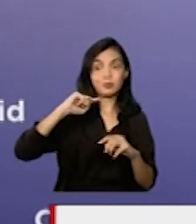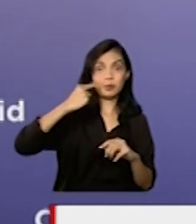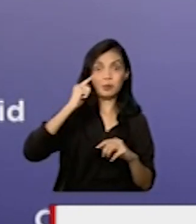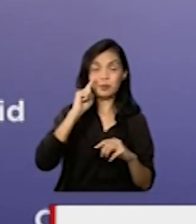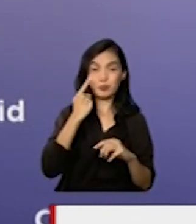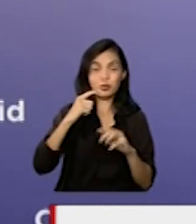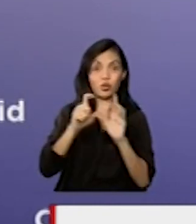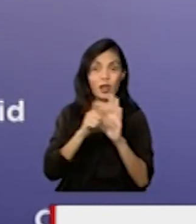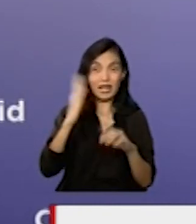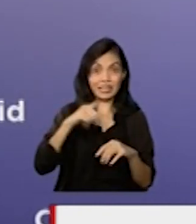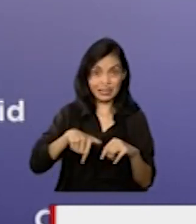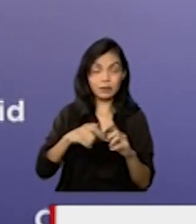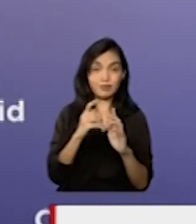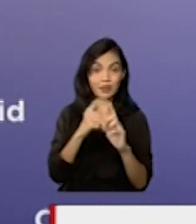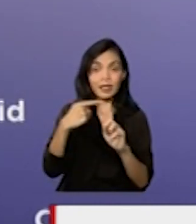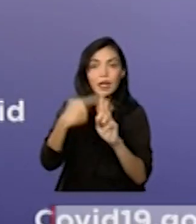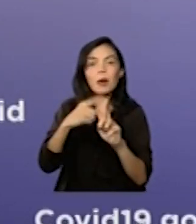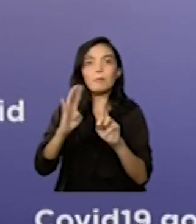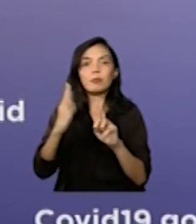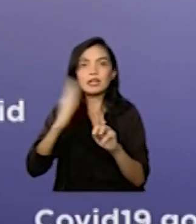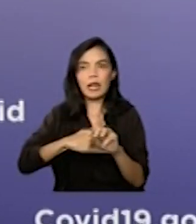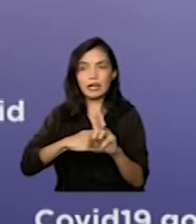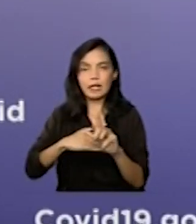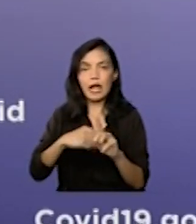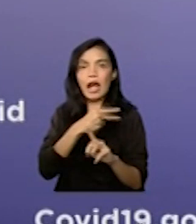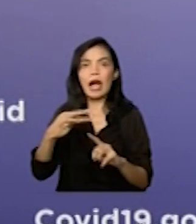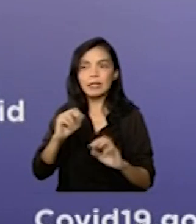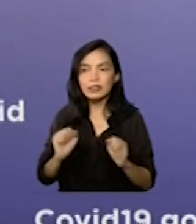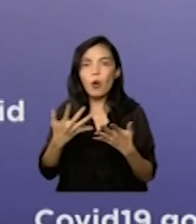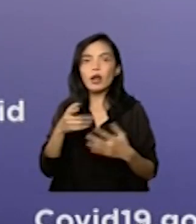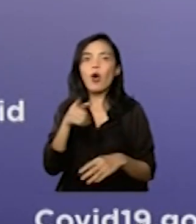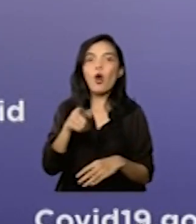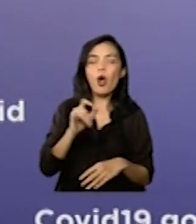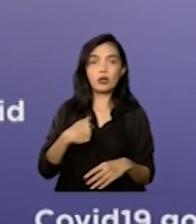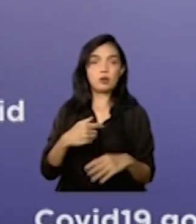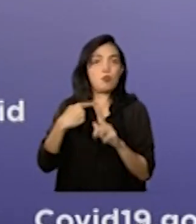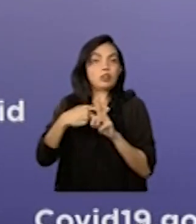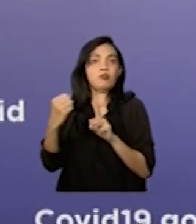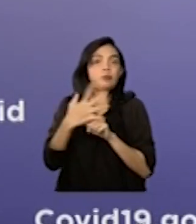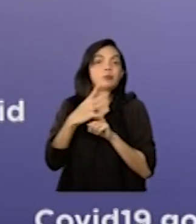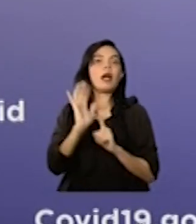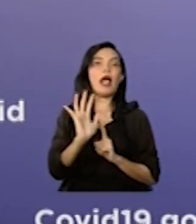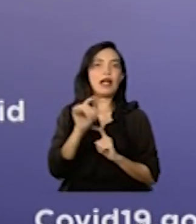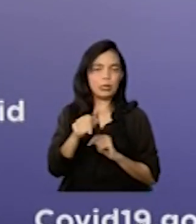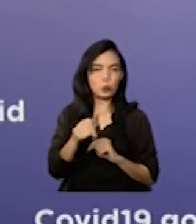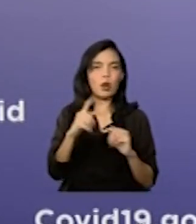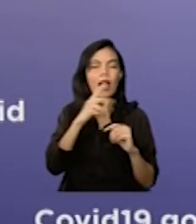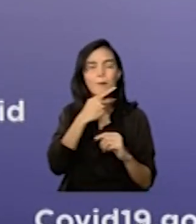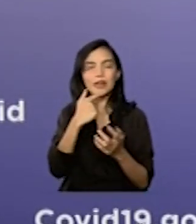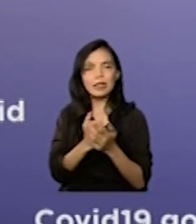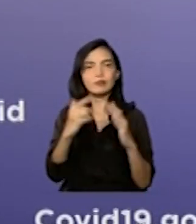saja yang menjadi kontak erat dari kasus konfirmasi positif. Saudara-saudara, ini menjadi penting karena inilah